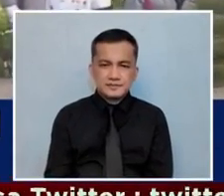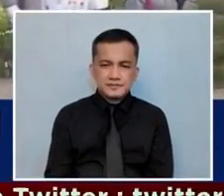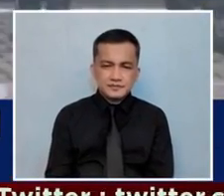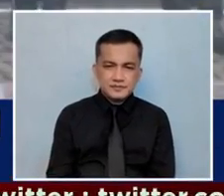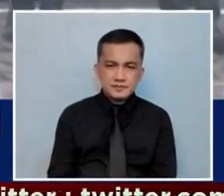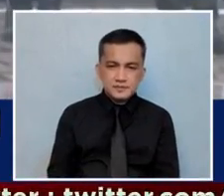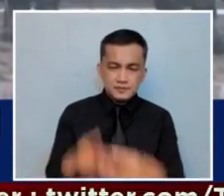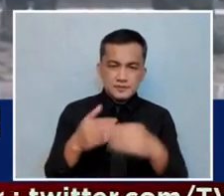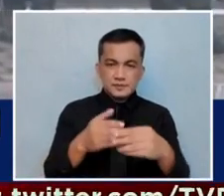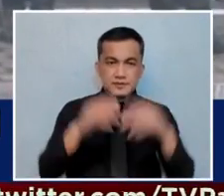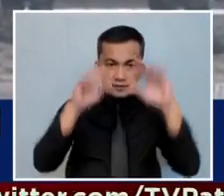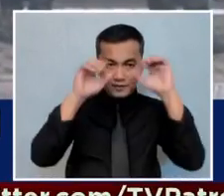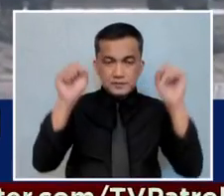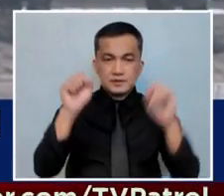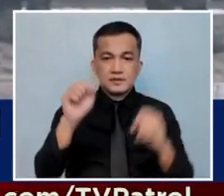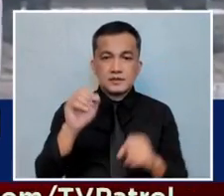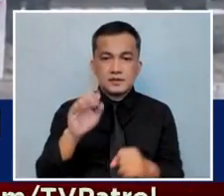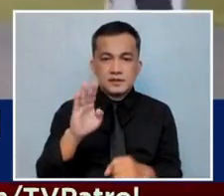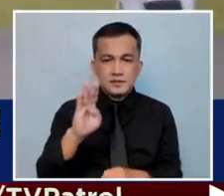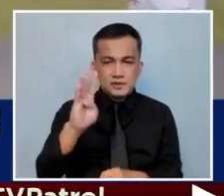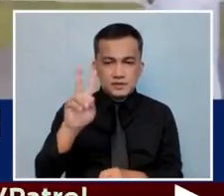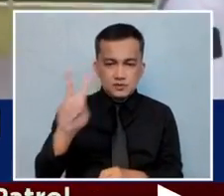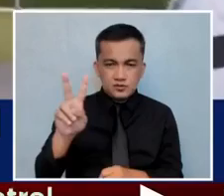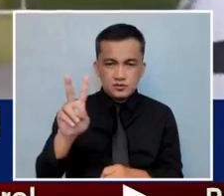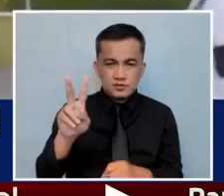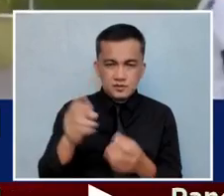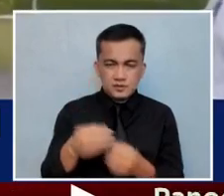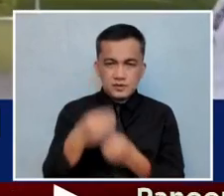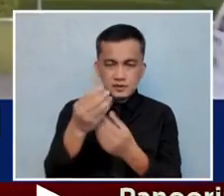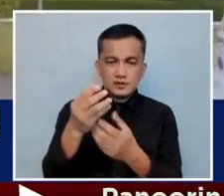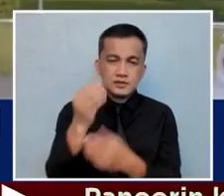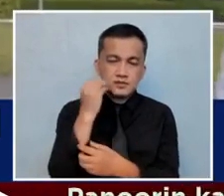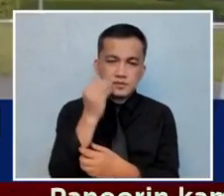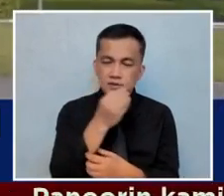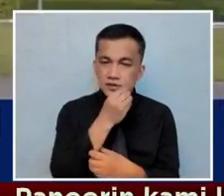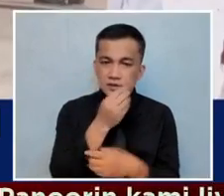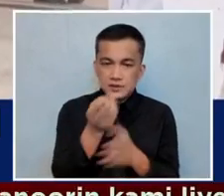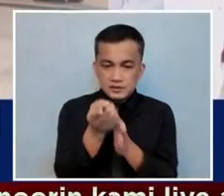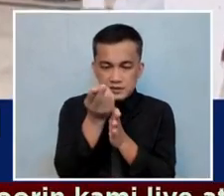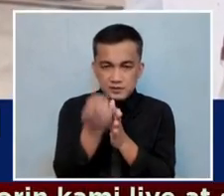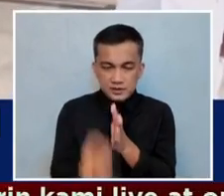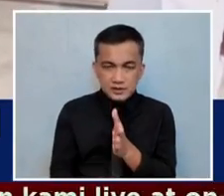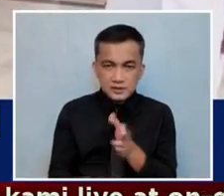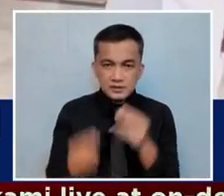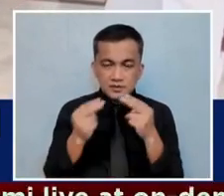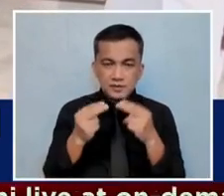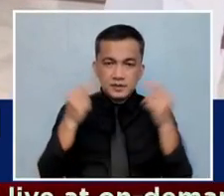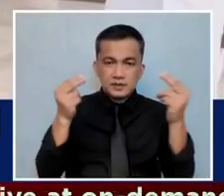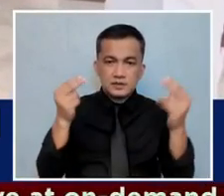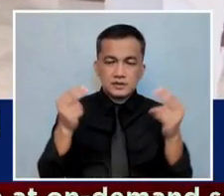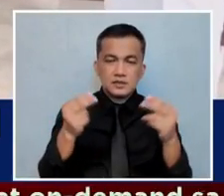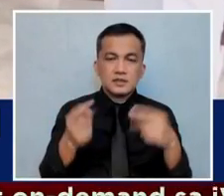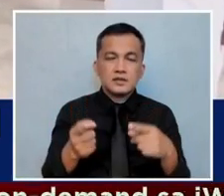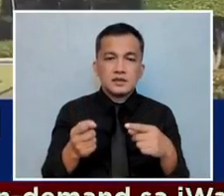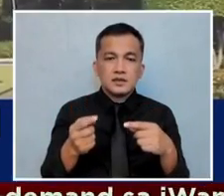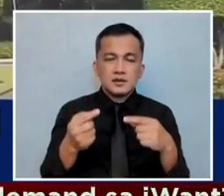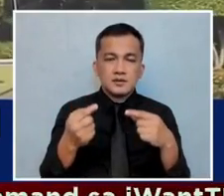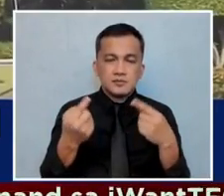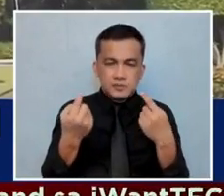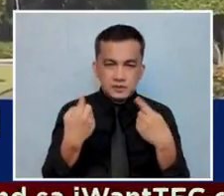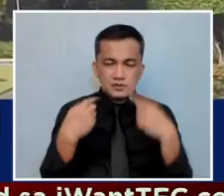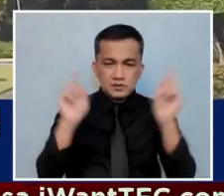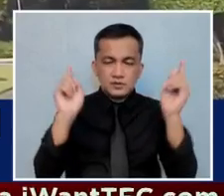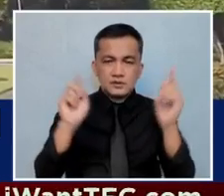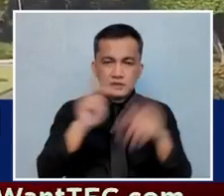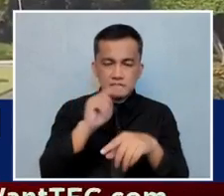Pinangunahan ni Pangulong Ferdinand Marcos Jr. ang pag-aalay ng bulaklak sa libingan ng mga bayani sa pagdiriwang ng National Heroes Day.